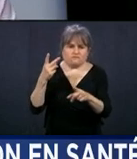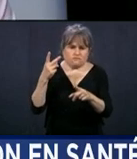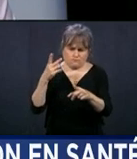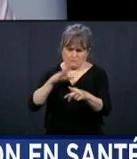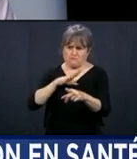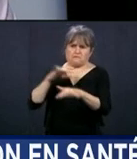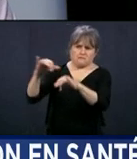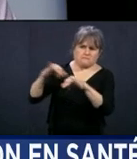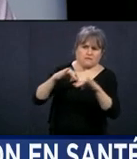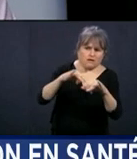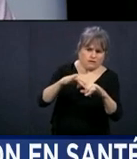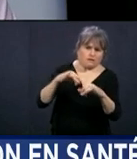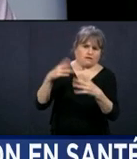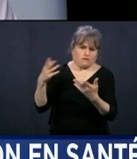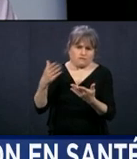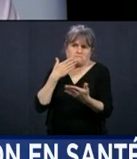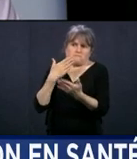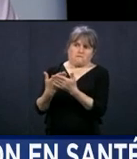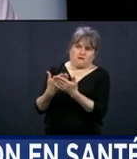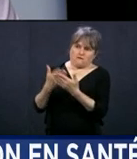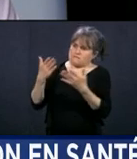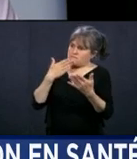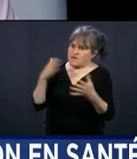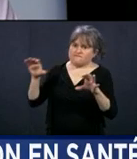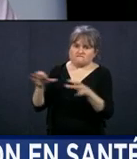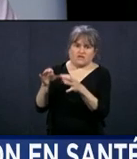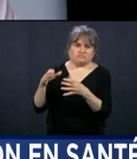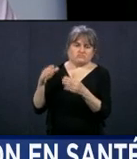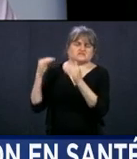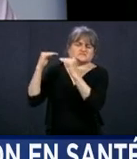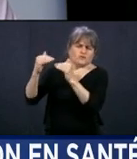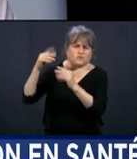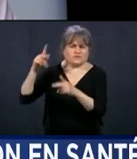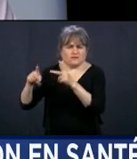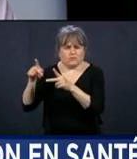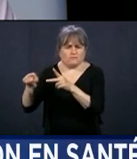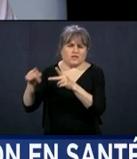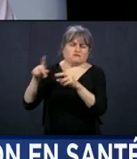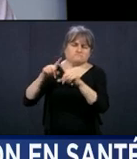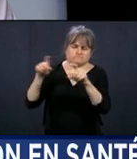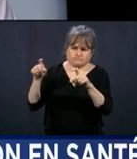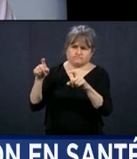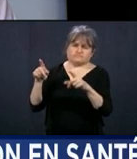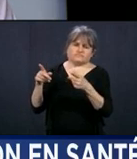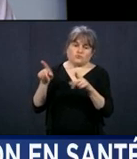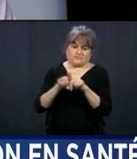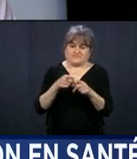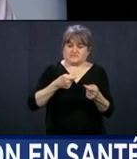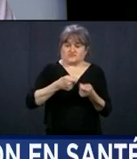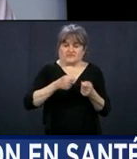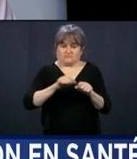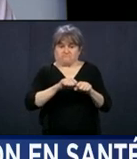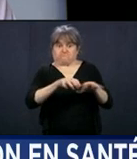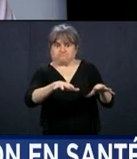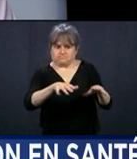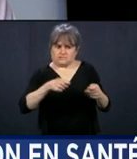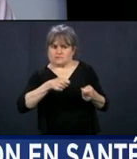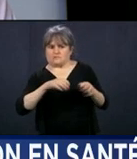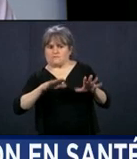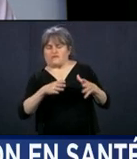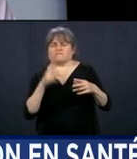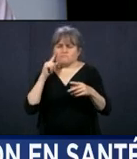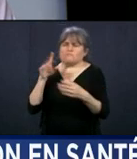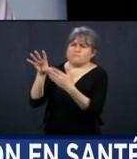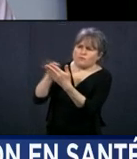globalement dans la gestion de la pandémie, mais notamment en sécurité publique. Et cette notion d'accorder des permissions de sortie à des fins